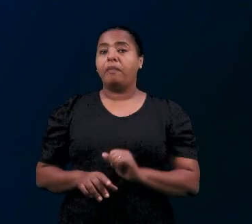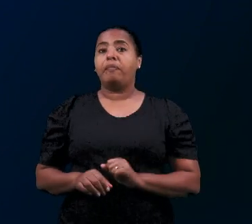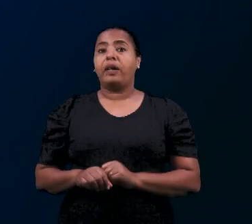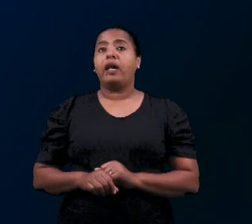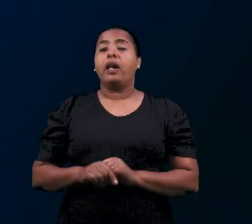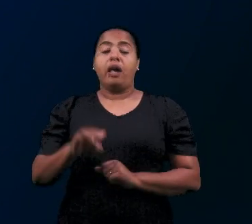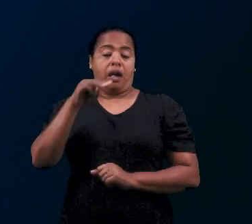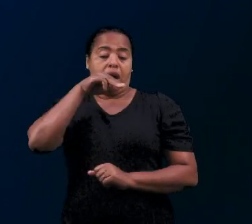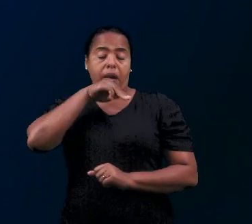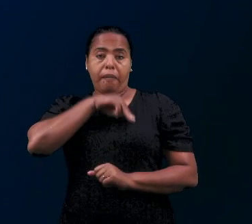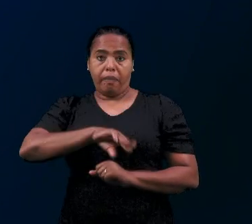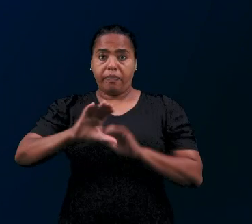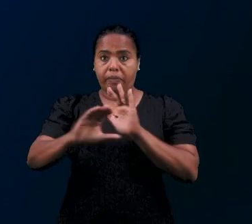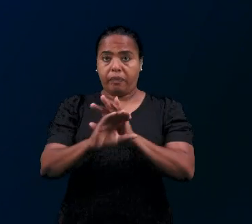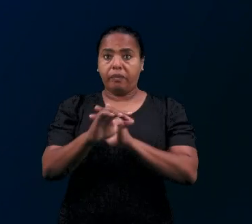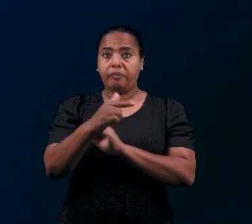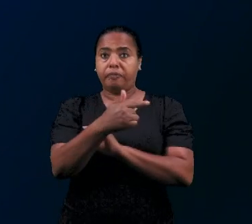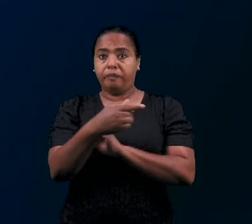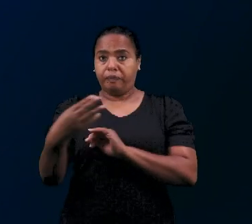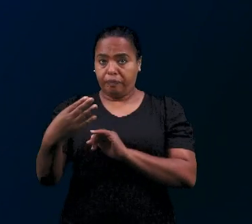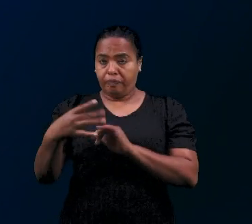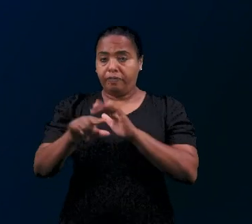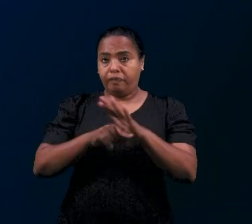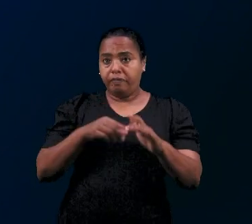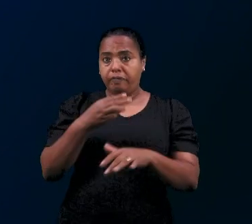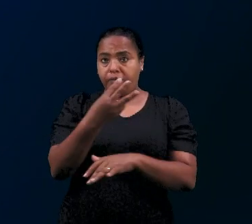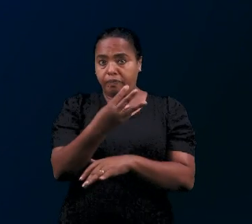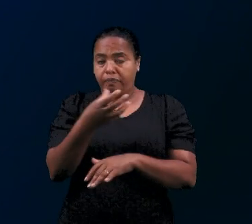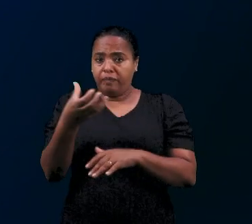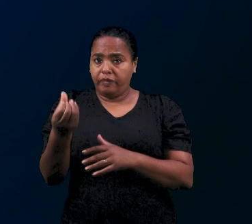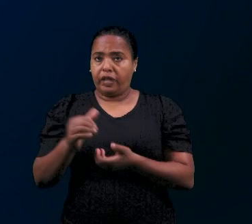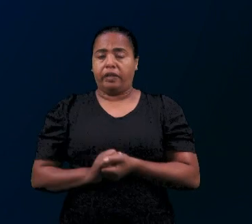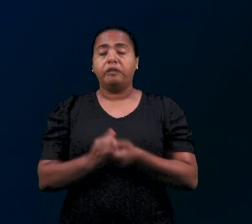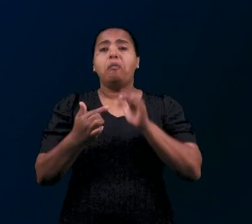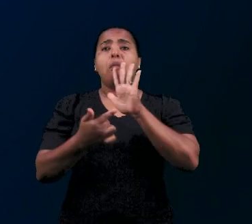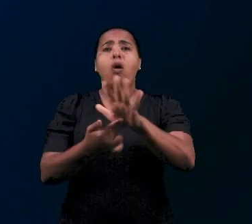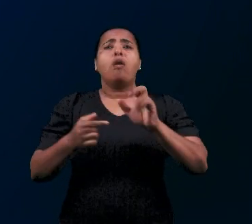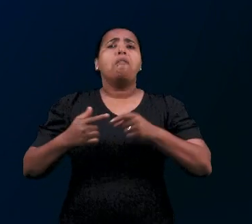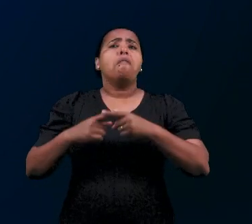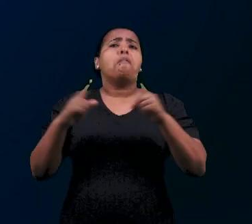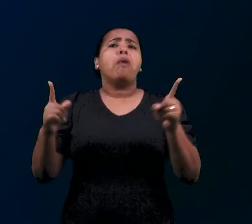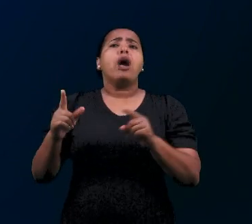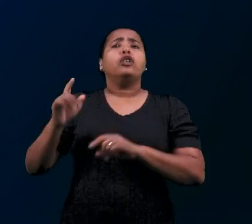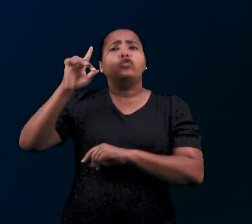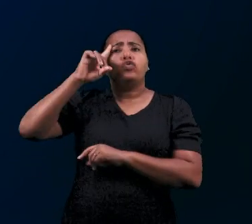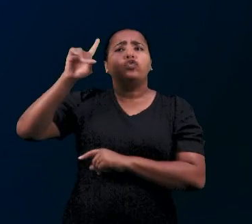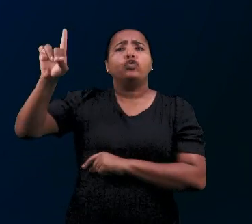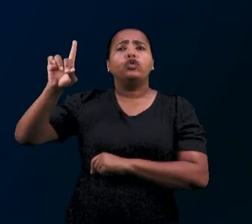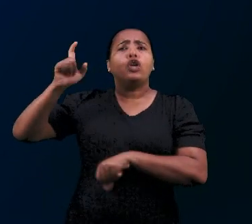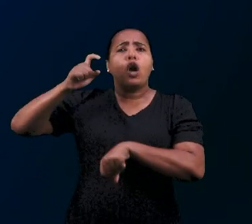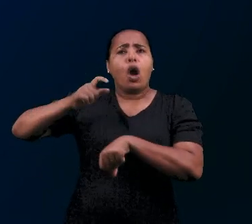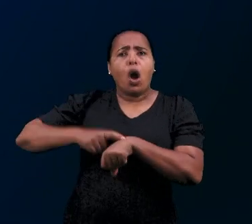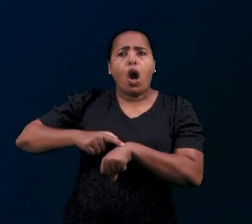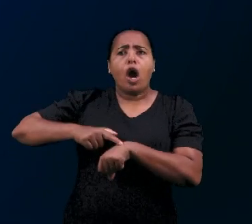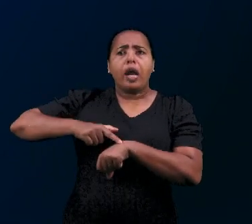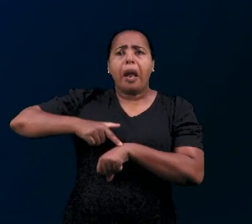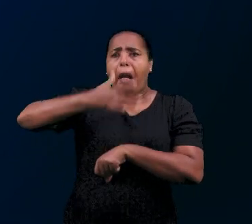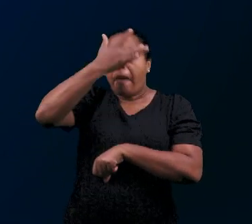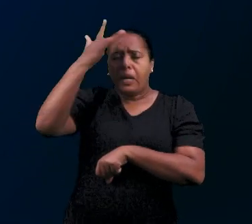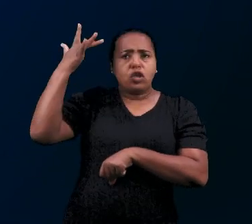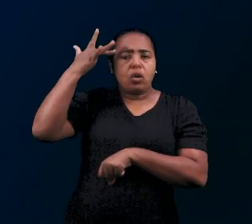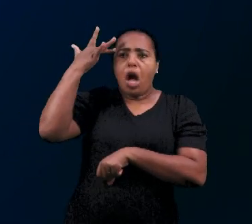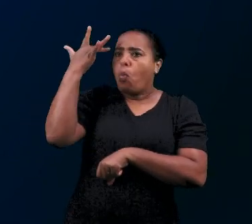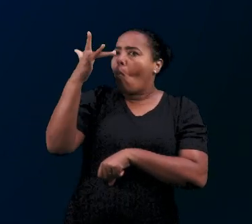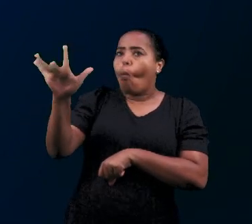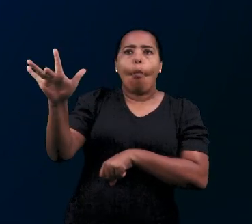se trouve en Matthieu 24, 36. Mais dans ce jour et heure, ni personne